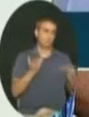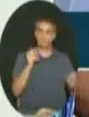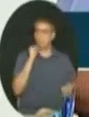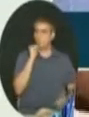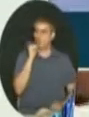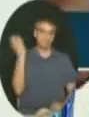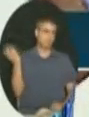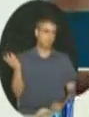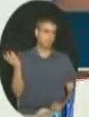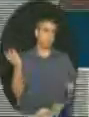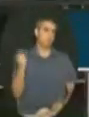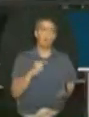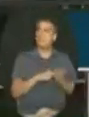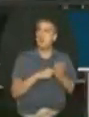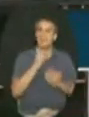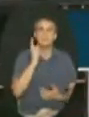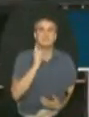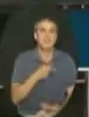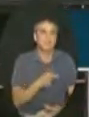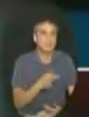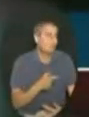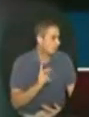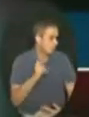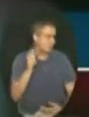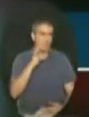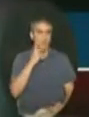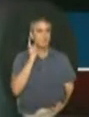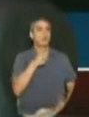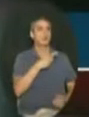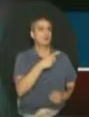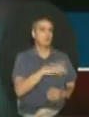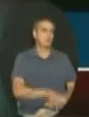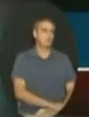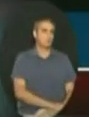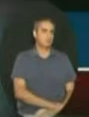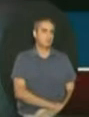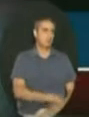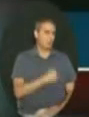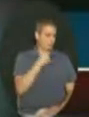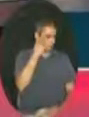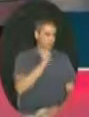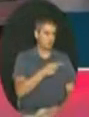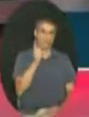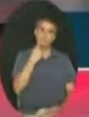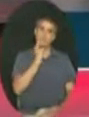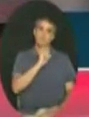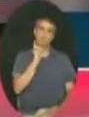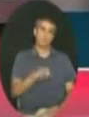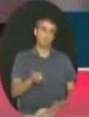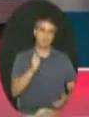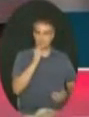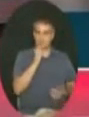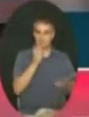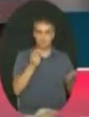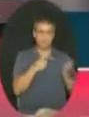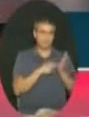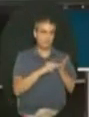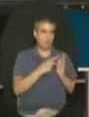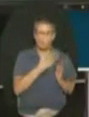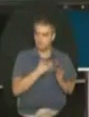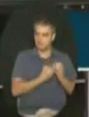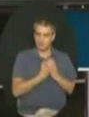כן. אם הם לא רוצים, כבד את זה. לא, הם לא רוצים. כי צריך או שצריך? אני